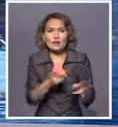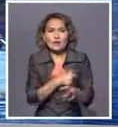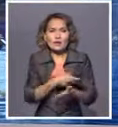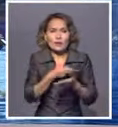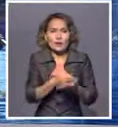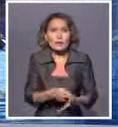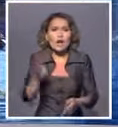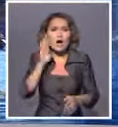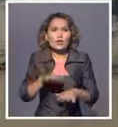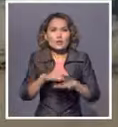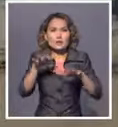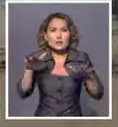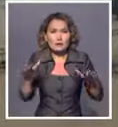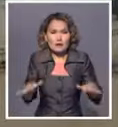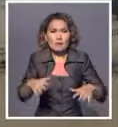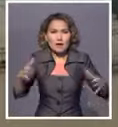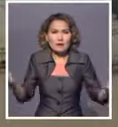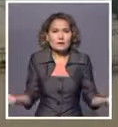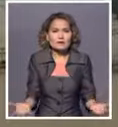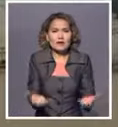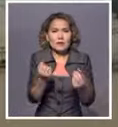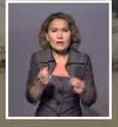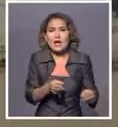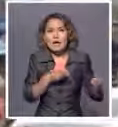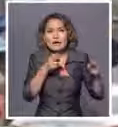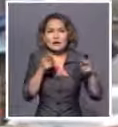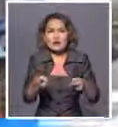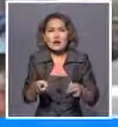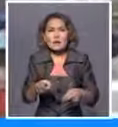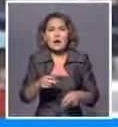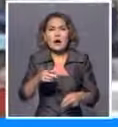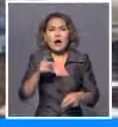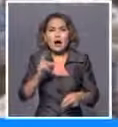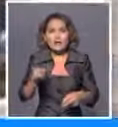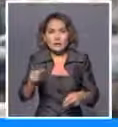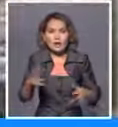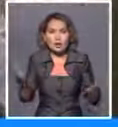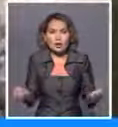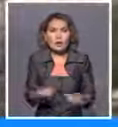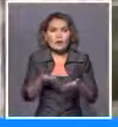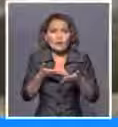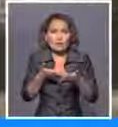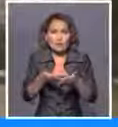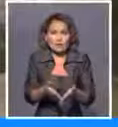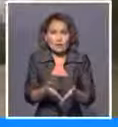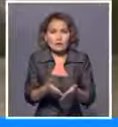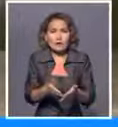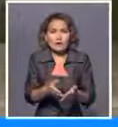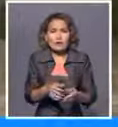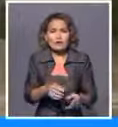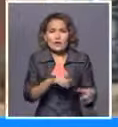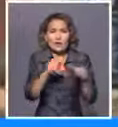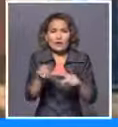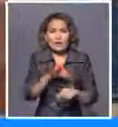аудандарда құтқарушылар, өрт сөндірушілер және еріктілер тұрғындарды қайықтармен эвакуациялауға кіріскен. Жергілікті биліктің мәлімдеуінше, бірнеше күннен